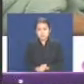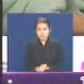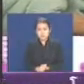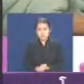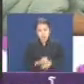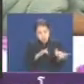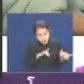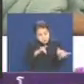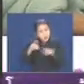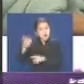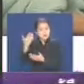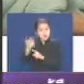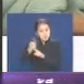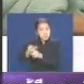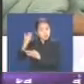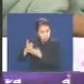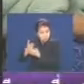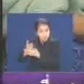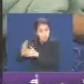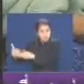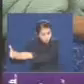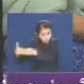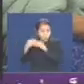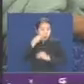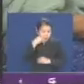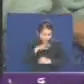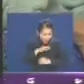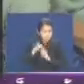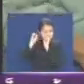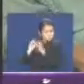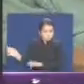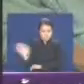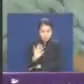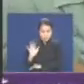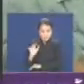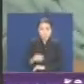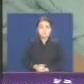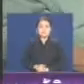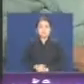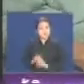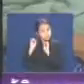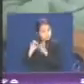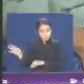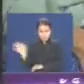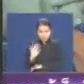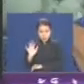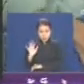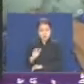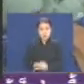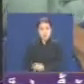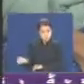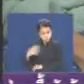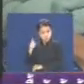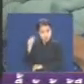ต้องพายายกลับนะเดี๋ยวจะพายายไปทิ้งอ่ะ ไม่ทิ้ง ไม่ทิ้งนะรับรอง